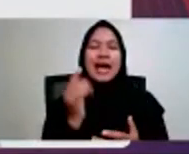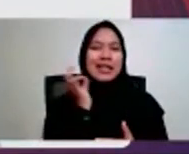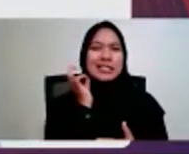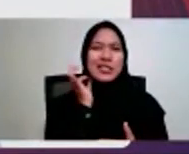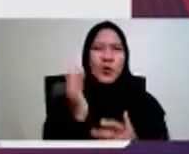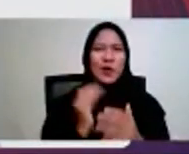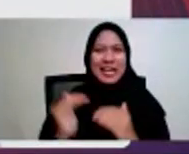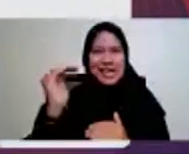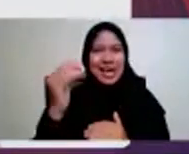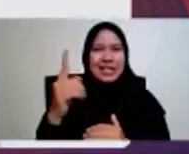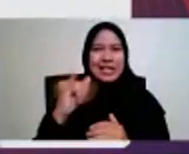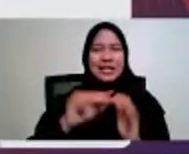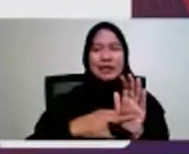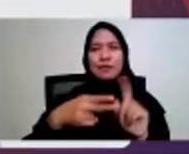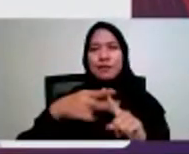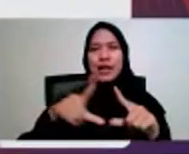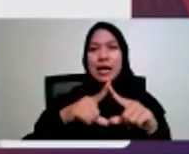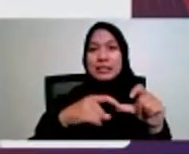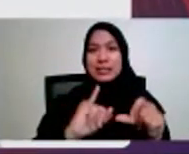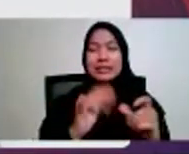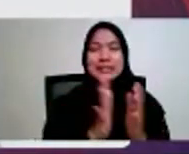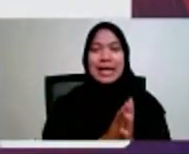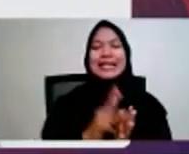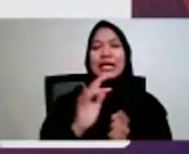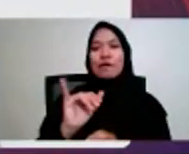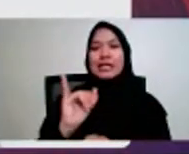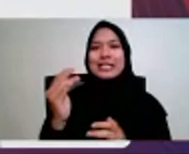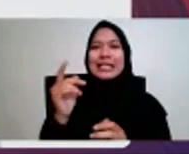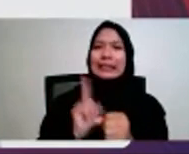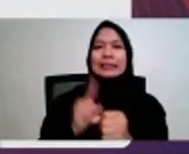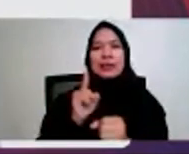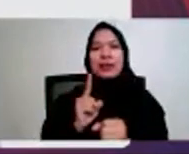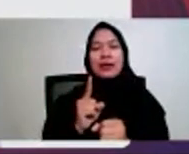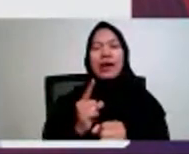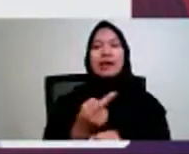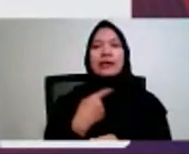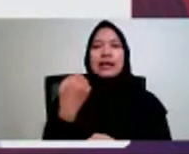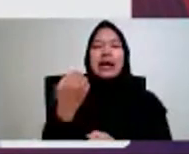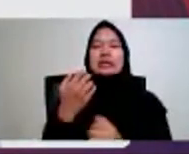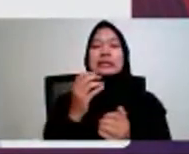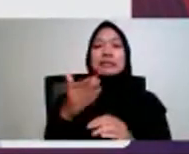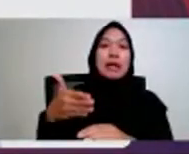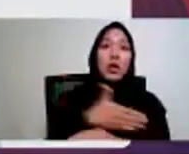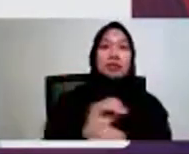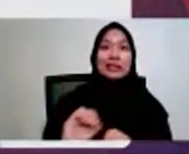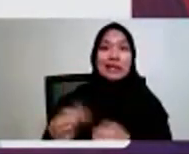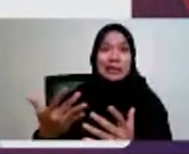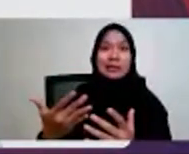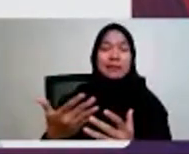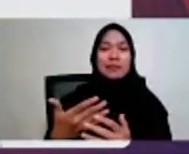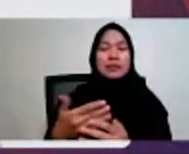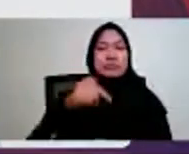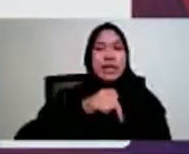kenaikan ekspektasi inflasi dan inflasi inti Oleh karena itu kita lakukan sebelum itu terjadi kita